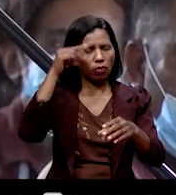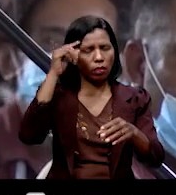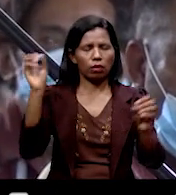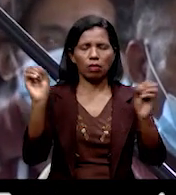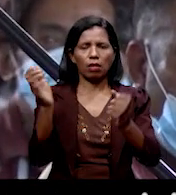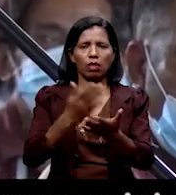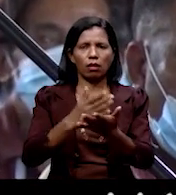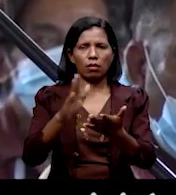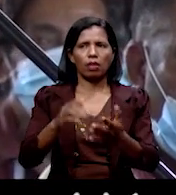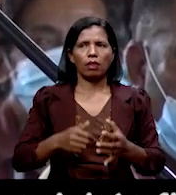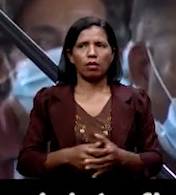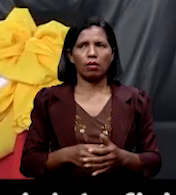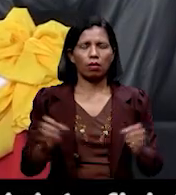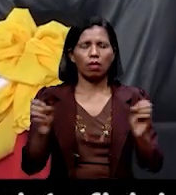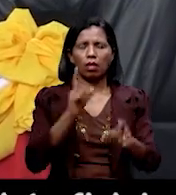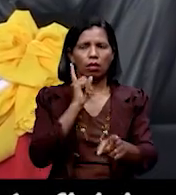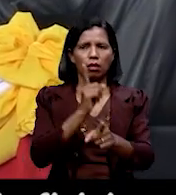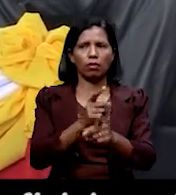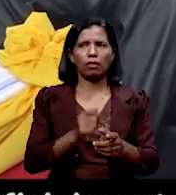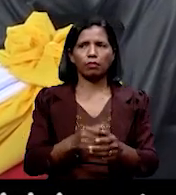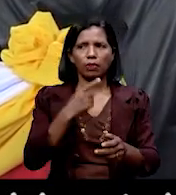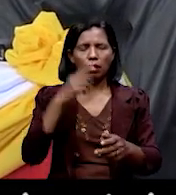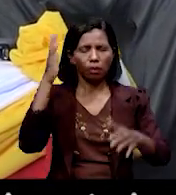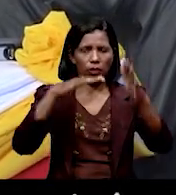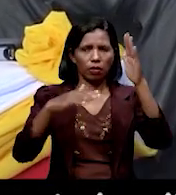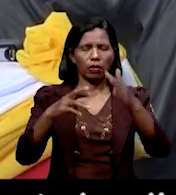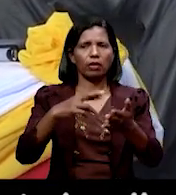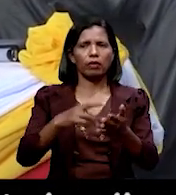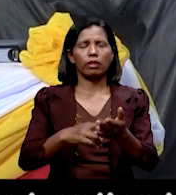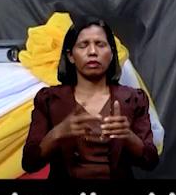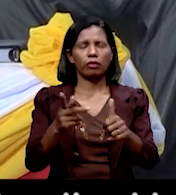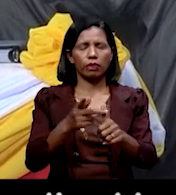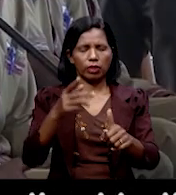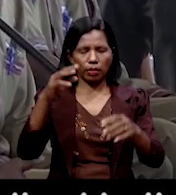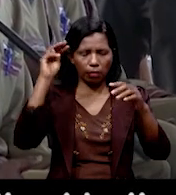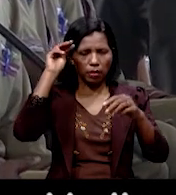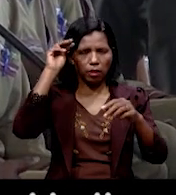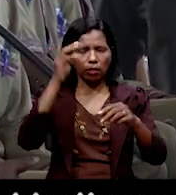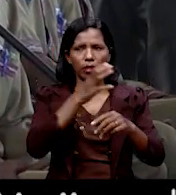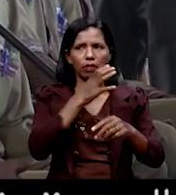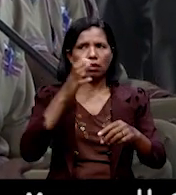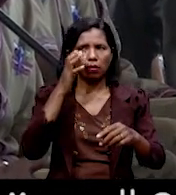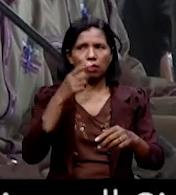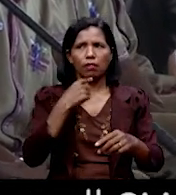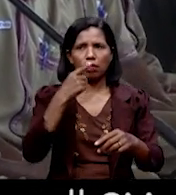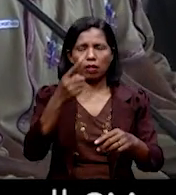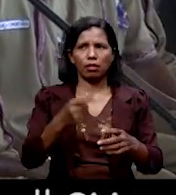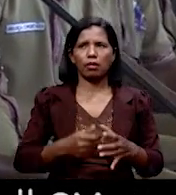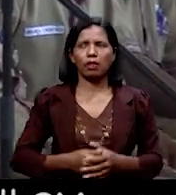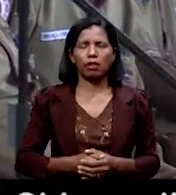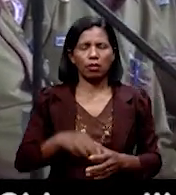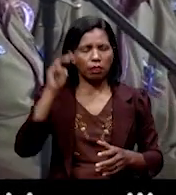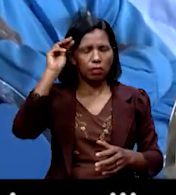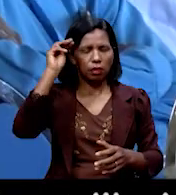Ne la luz. Hatamba problema ne vice ministro agricultura no pescas Abilo Xavier da Rosa Hateten,